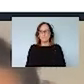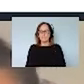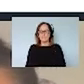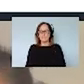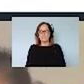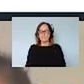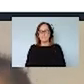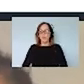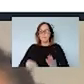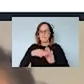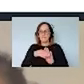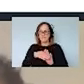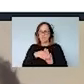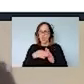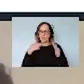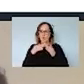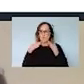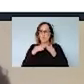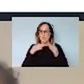domowy.org.pl. To jest program...